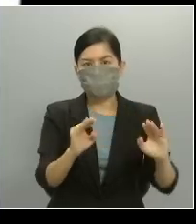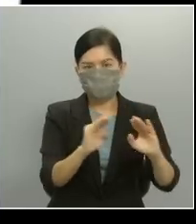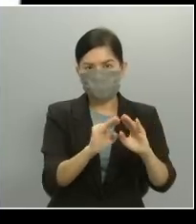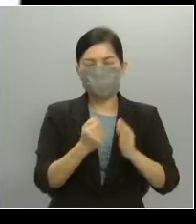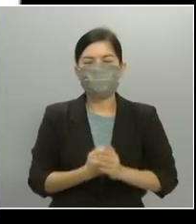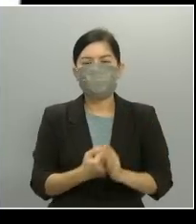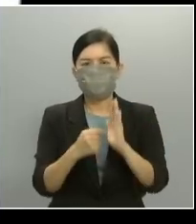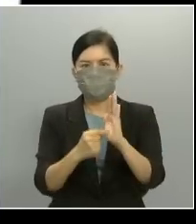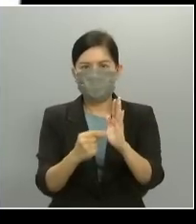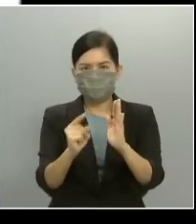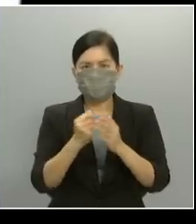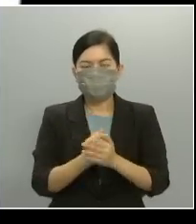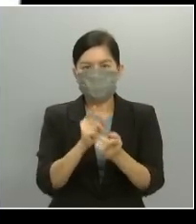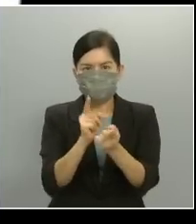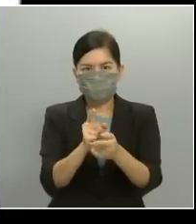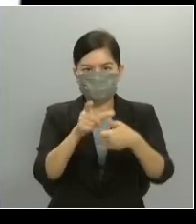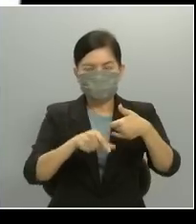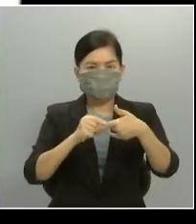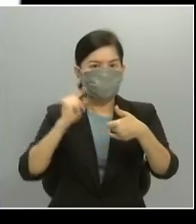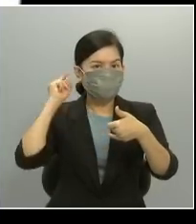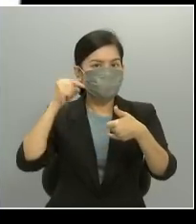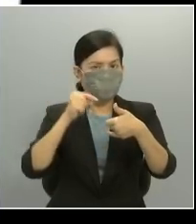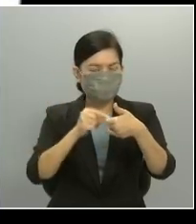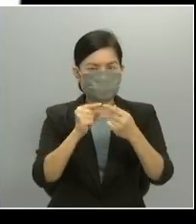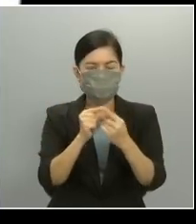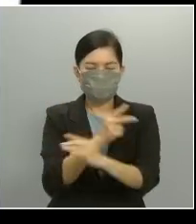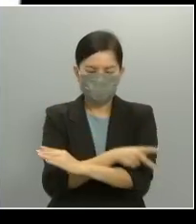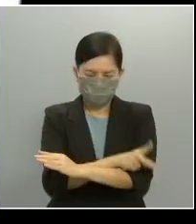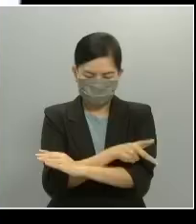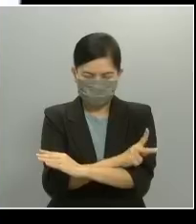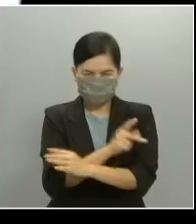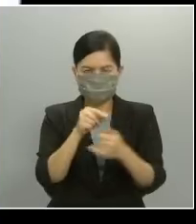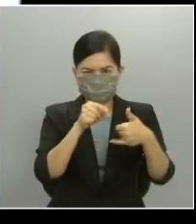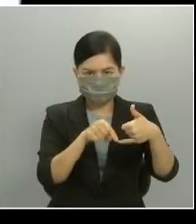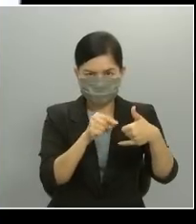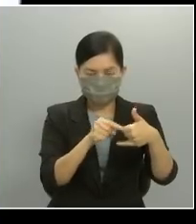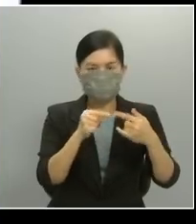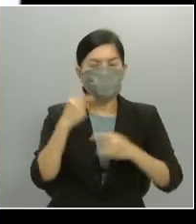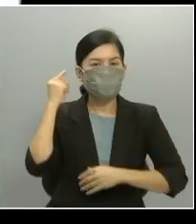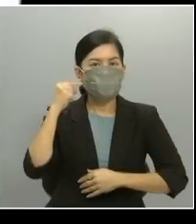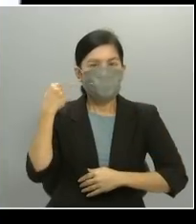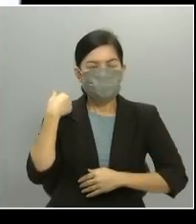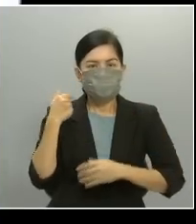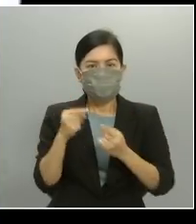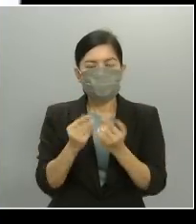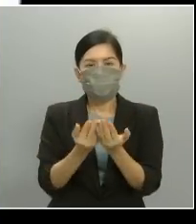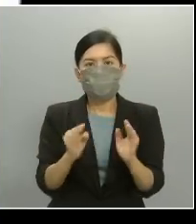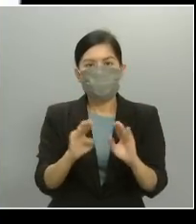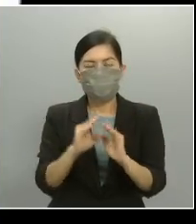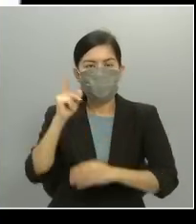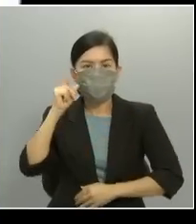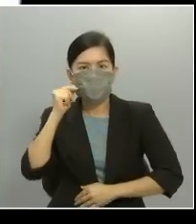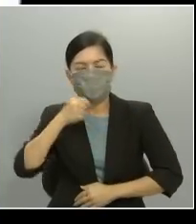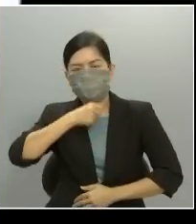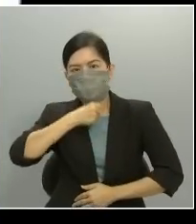างให้ไปเจอหญิงสาวคนหนึ่งที่ภูเก็ตเนี่ยตูน ใช่แล้วผู้หญิงคนนี้ค่ะครอบครัวของเธอมีคุณแม่ชราที่ต้องดูแลมีลูก